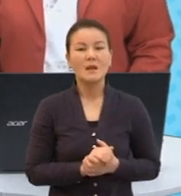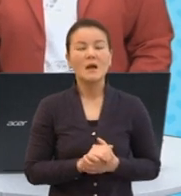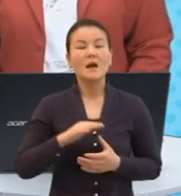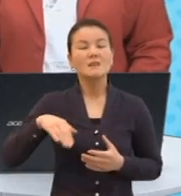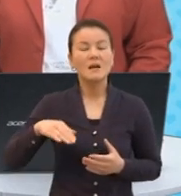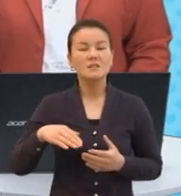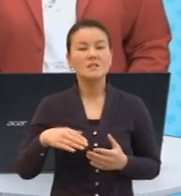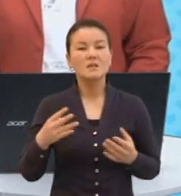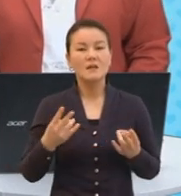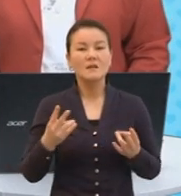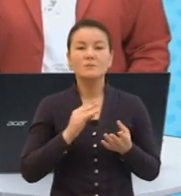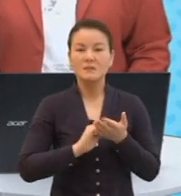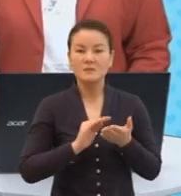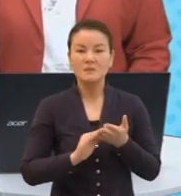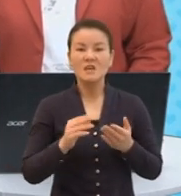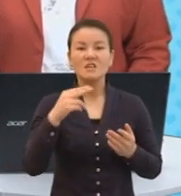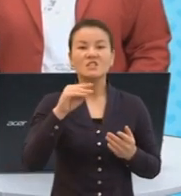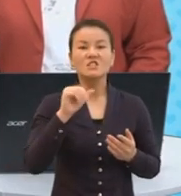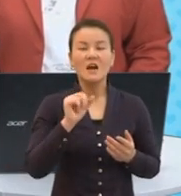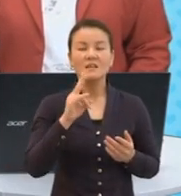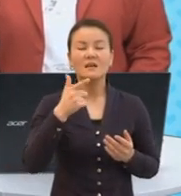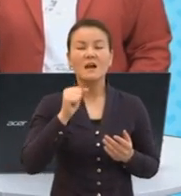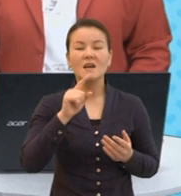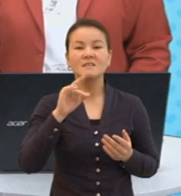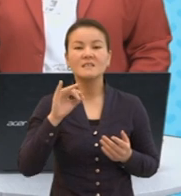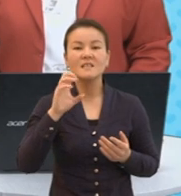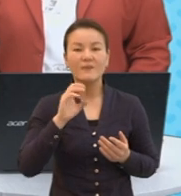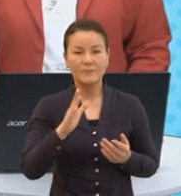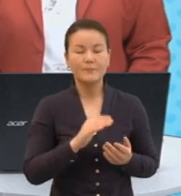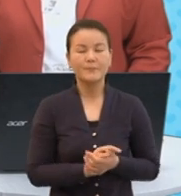Дальше вы должны были записать фамилию Джангазиев.